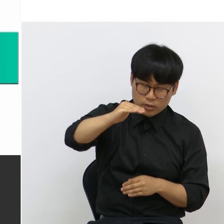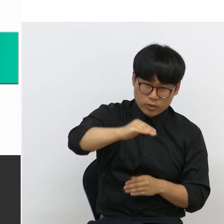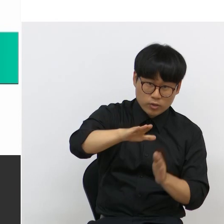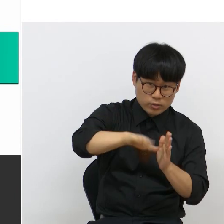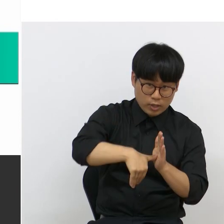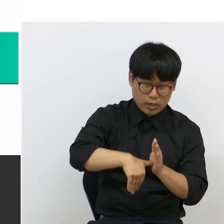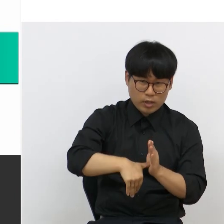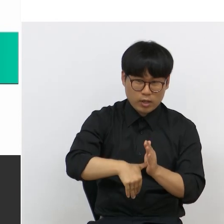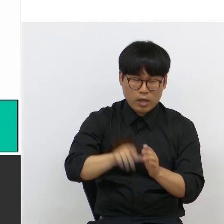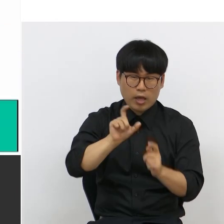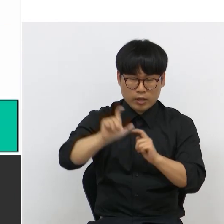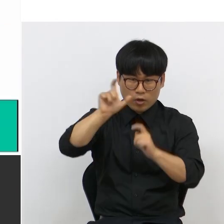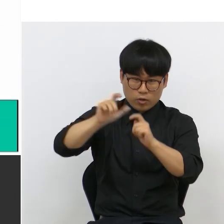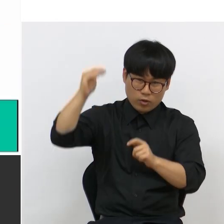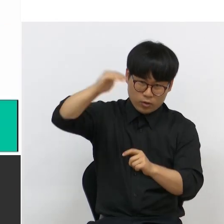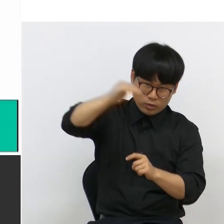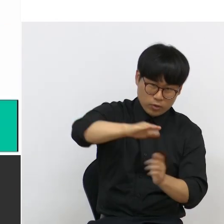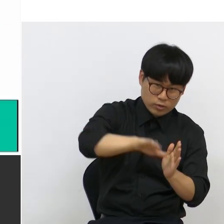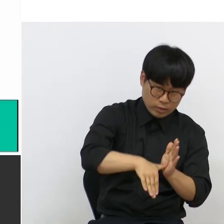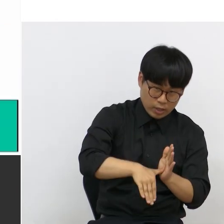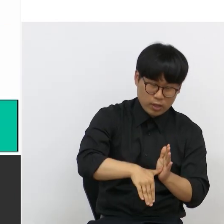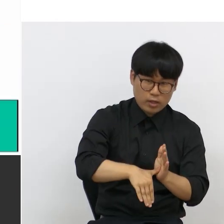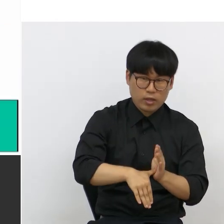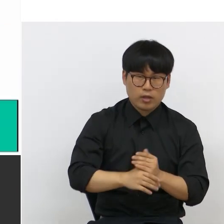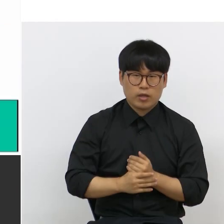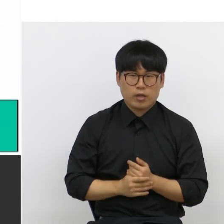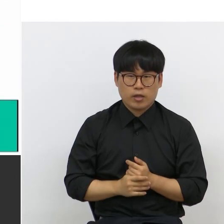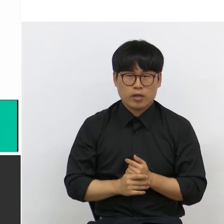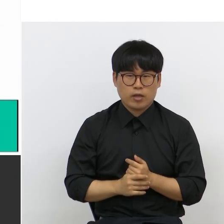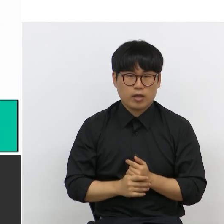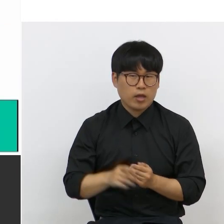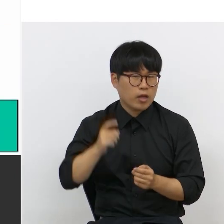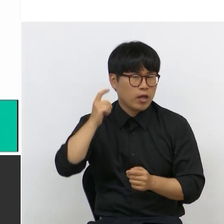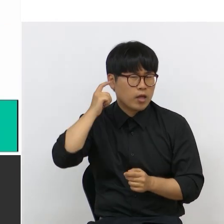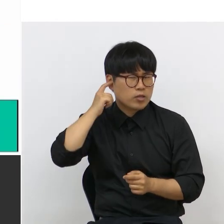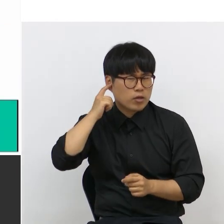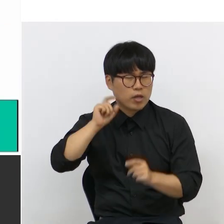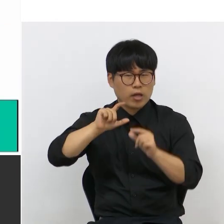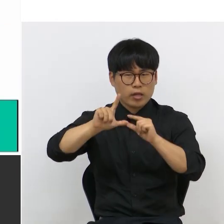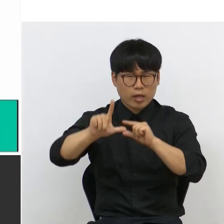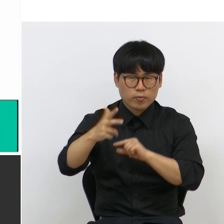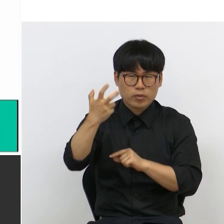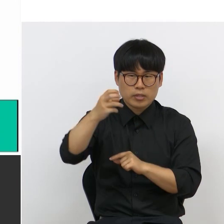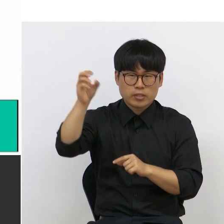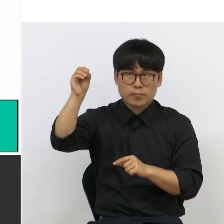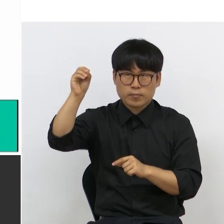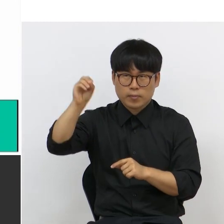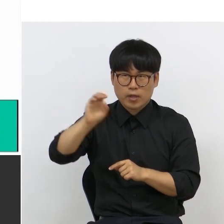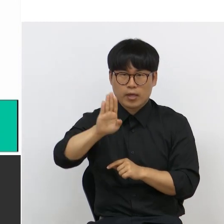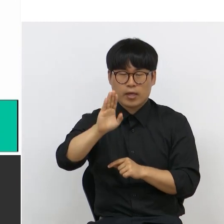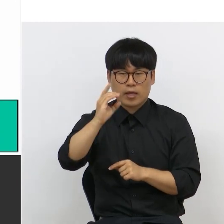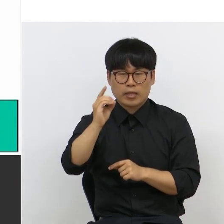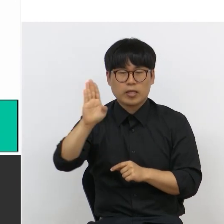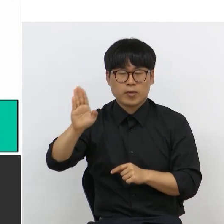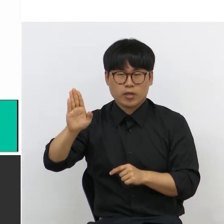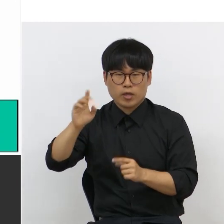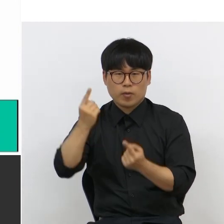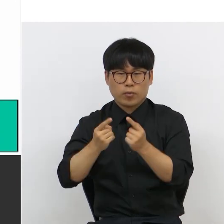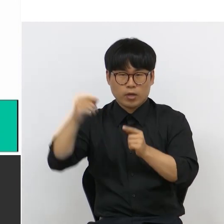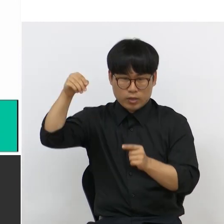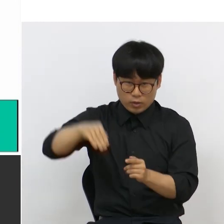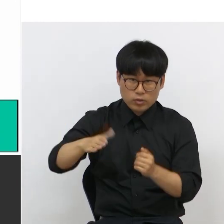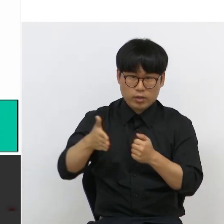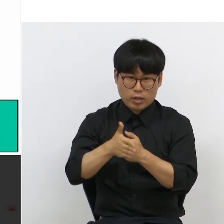경우, 점점 떨어져서 이 정도까지 떨어지게 되면 청력이 대부분 70dB보다 많이 떨어지게 되죠. 이러면은